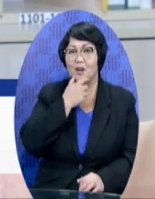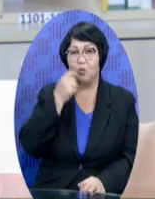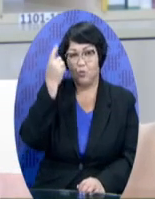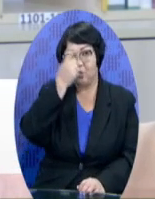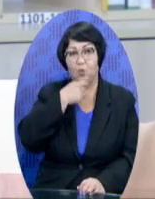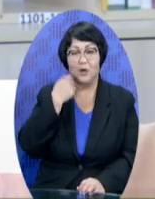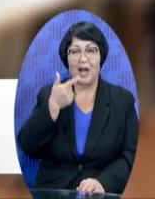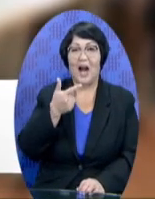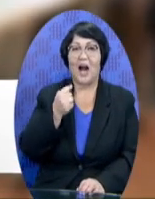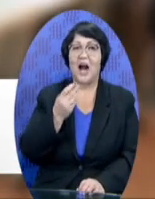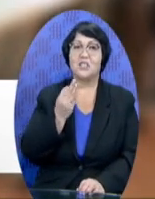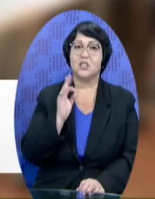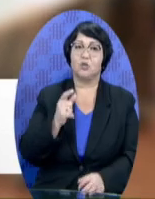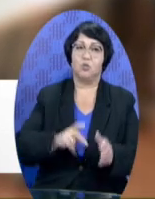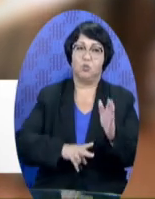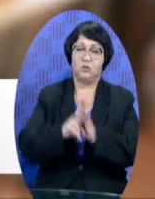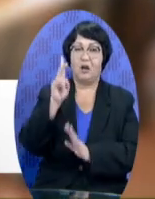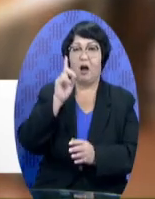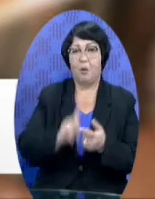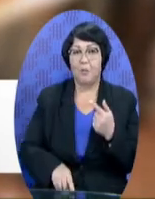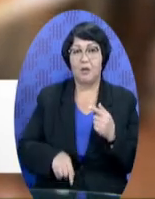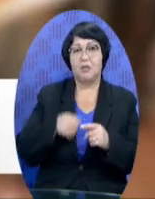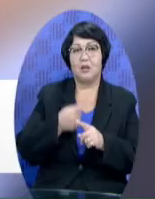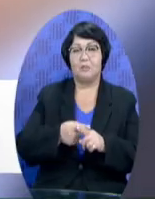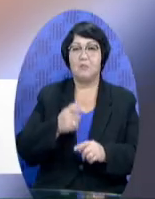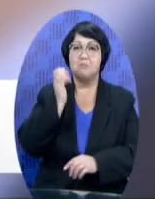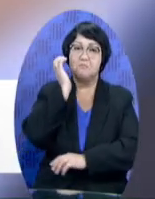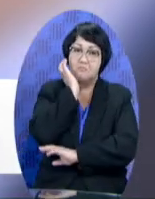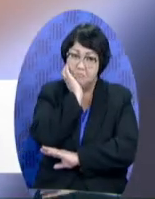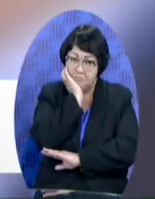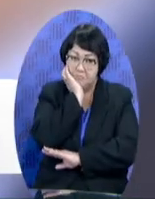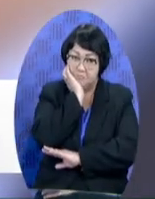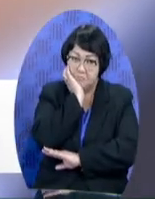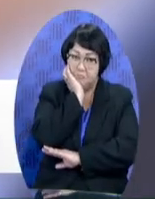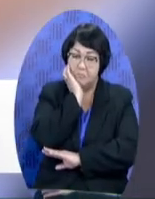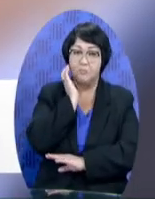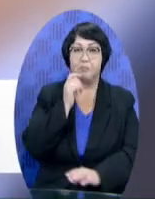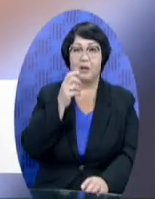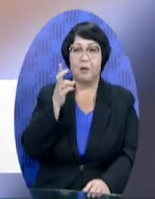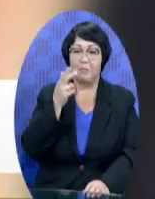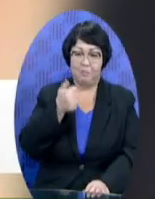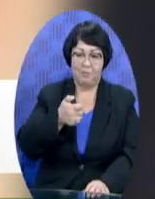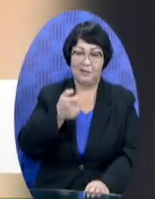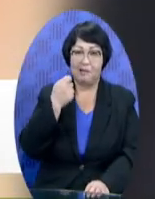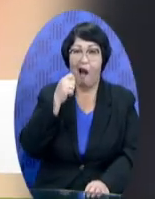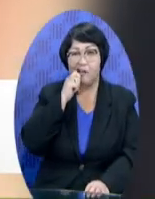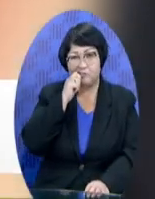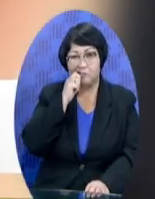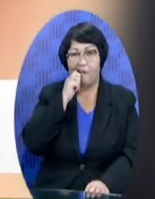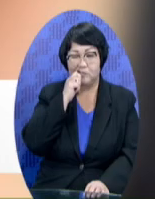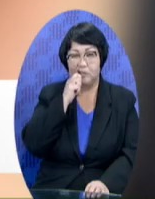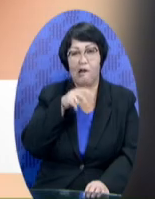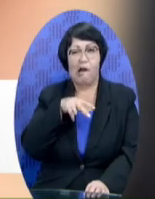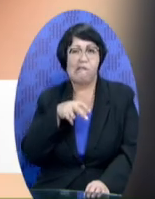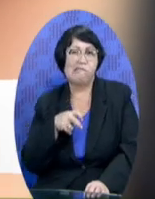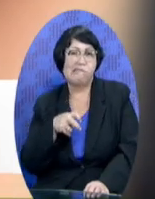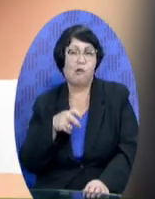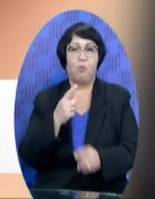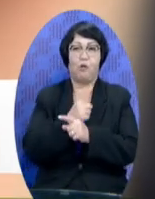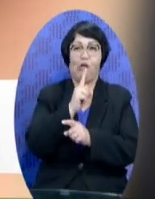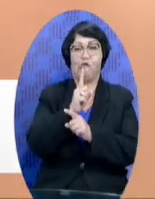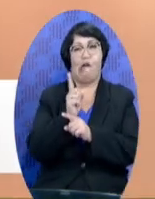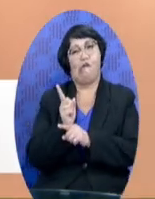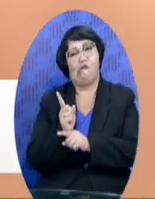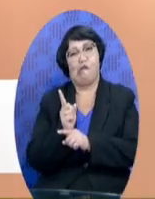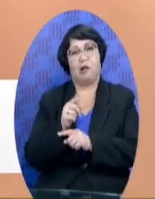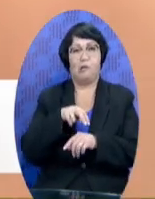шалтгаан болж өгдөг. Үүнээс гадна шанаагаа тулах, баланс ажиллах, дали хазгаа суух нь хүүхдийн биеийн хөгжилд нөлөөлдөг